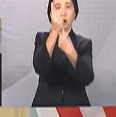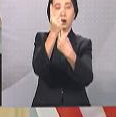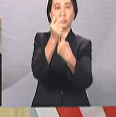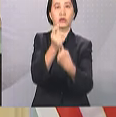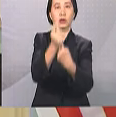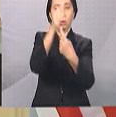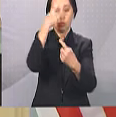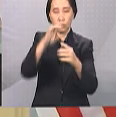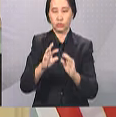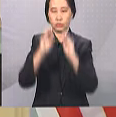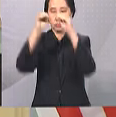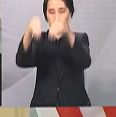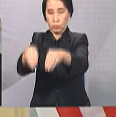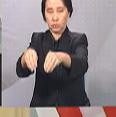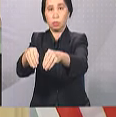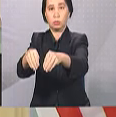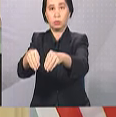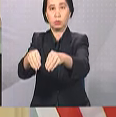kita tempatkan